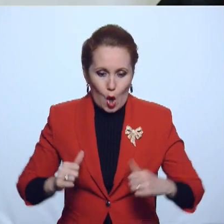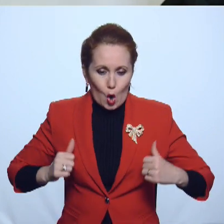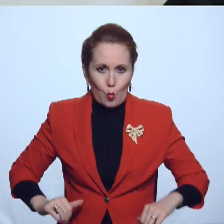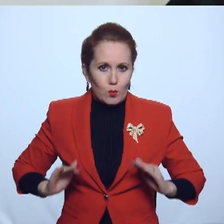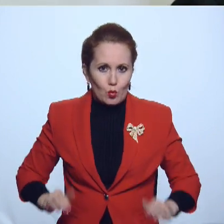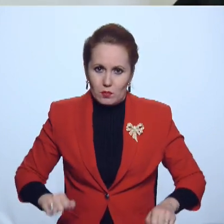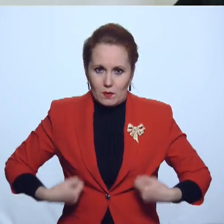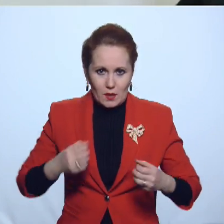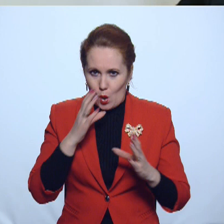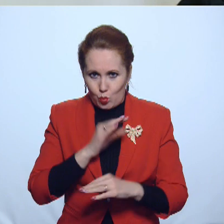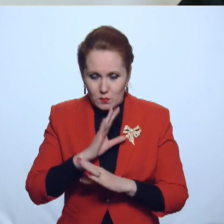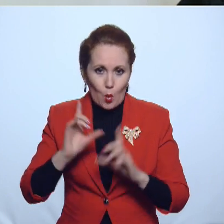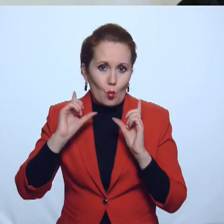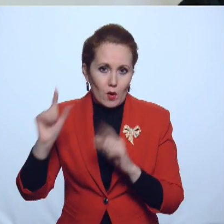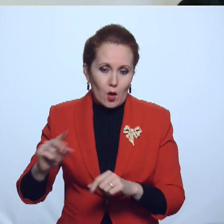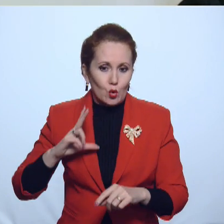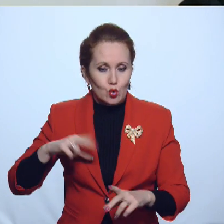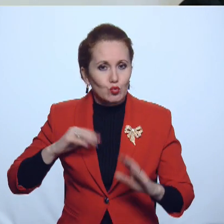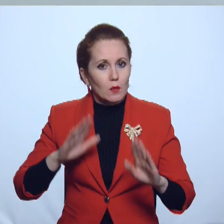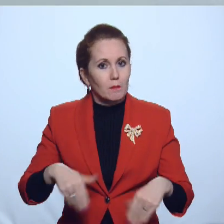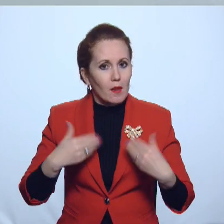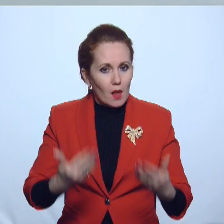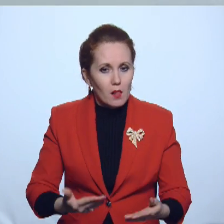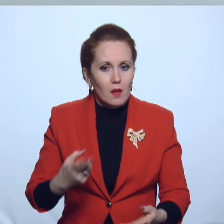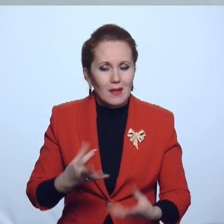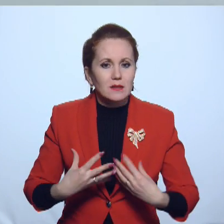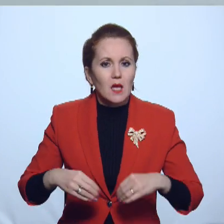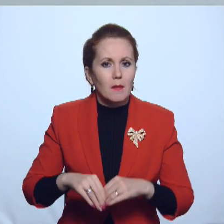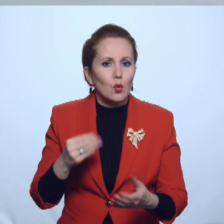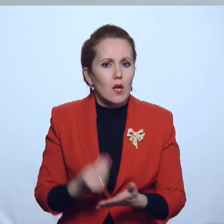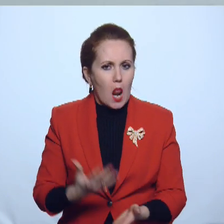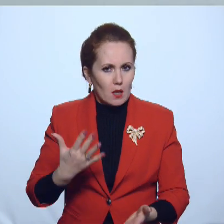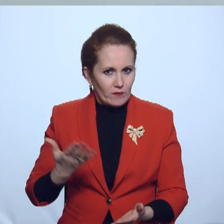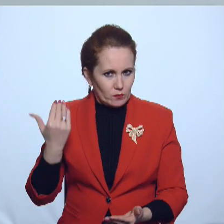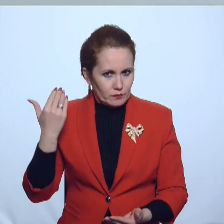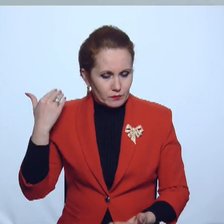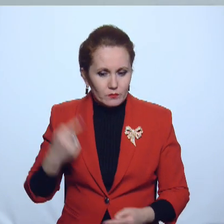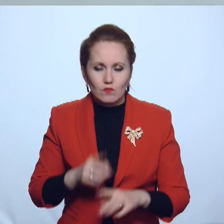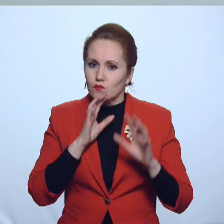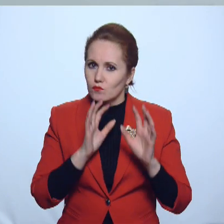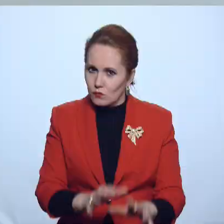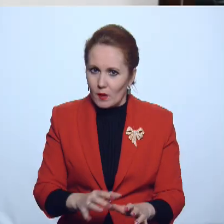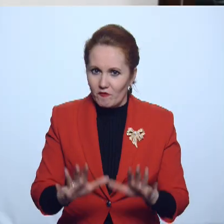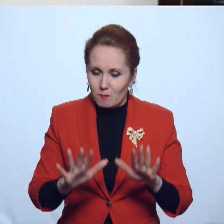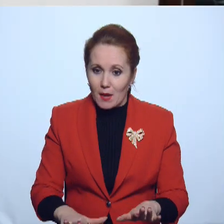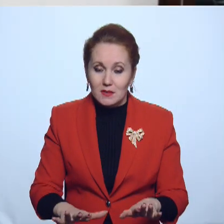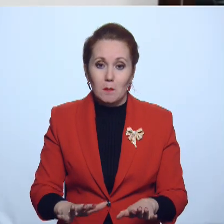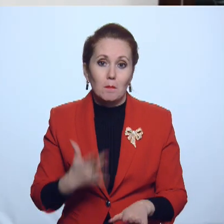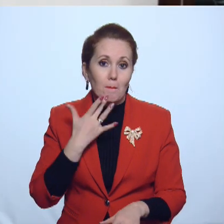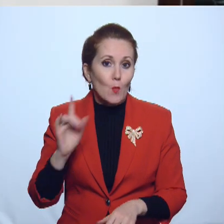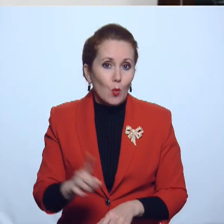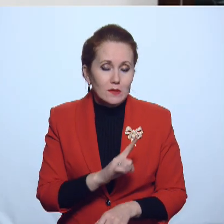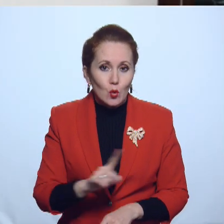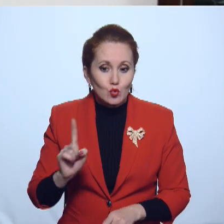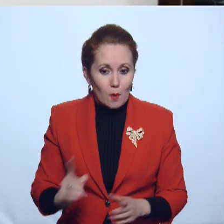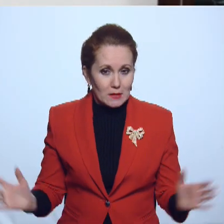она уехала. И она передала ее дочери как семейную реликвию. Семейные реликвии вовожцев сегодня бережно хранят здесь, в местном краеведческом музее.